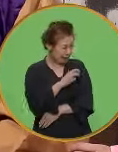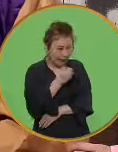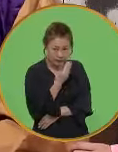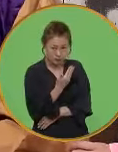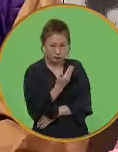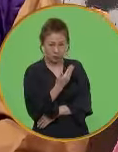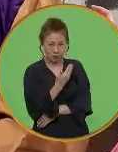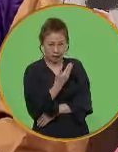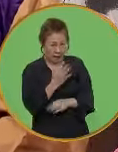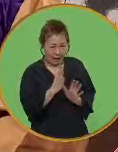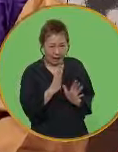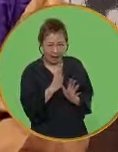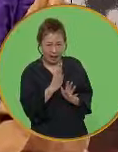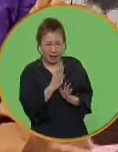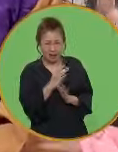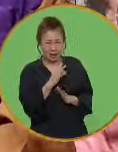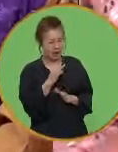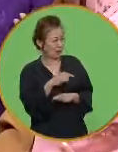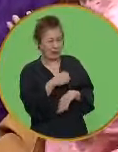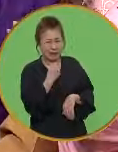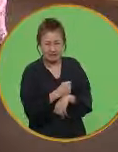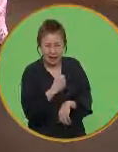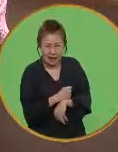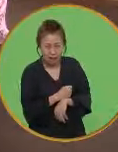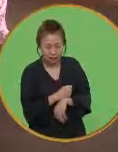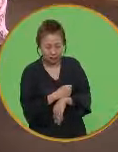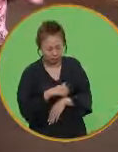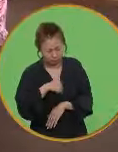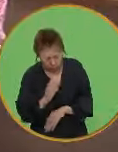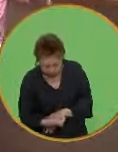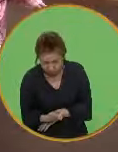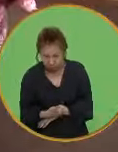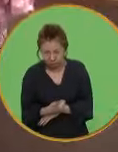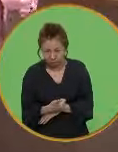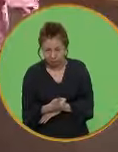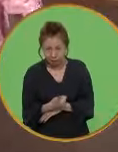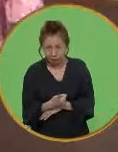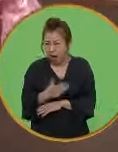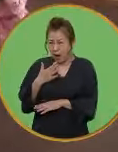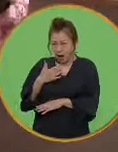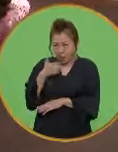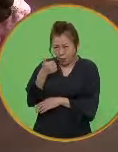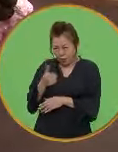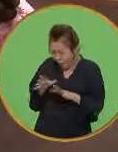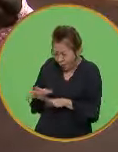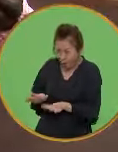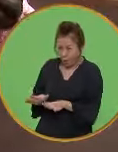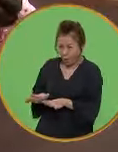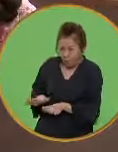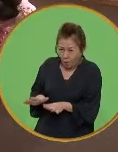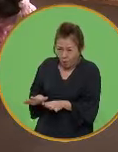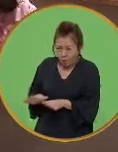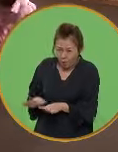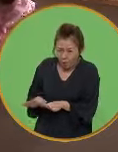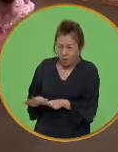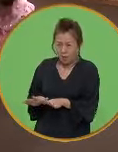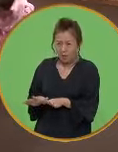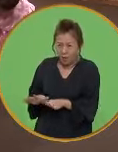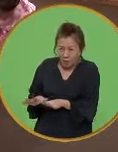39度です。 それは大変だわ。五郎公様、五郎公様。 ああ